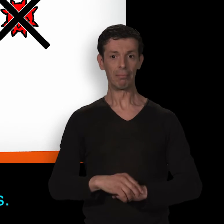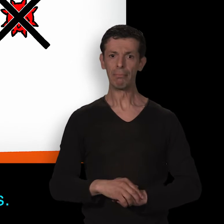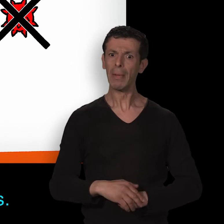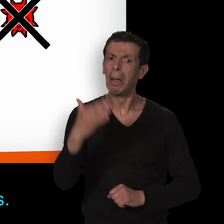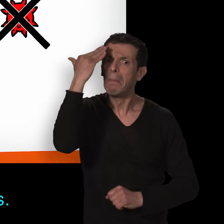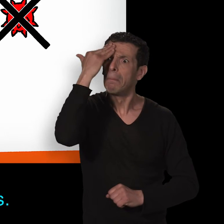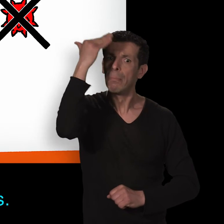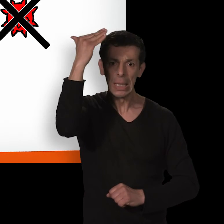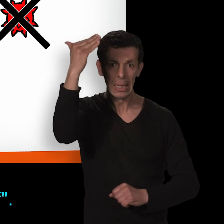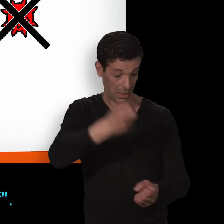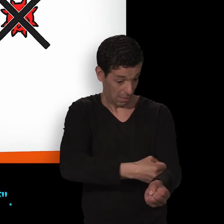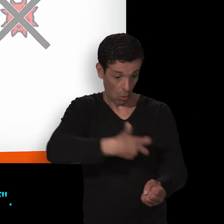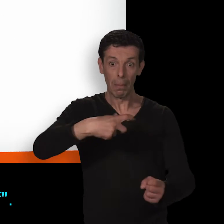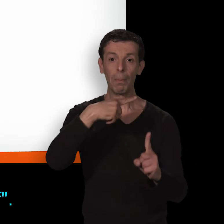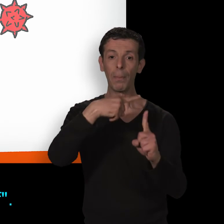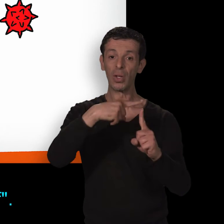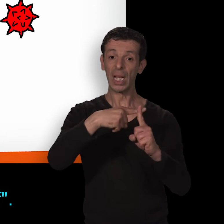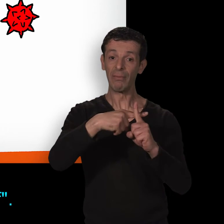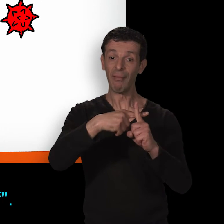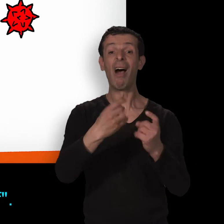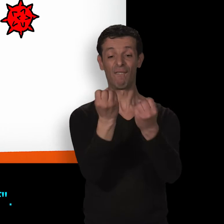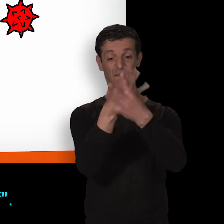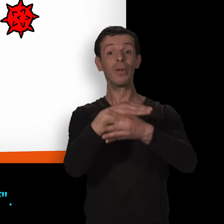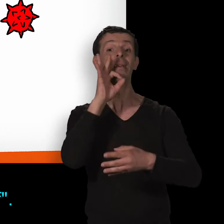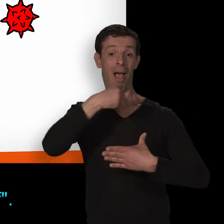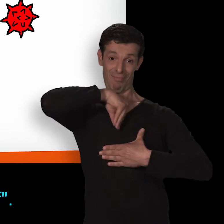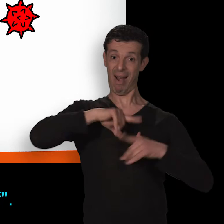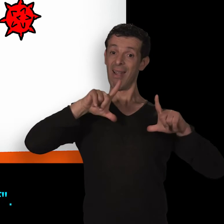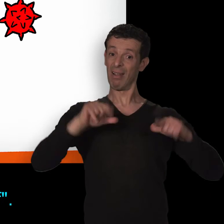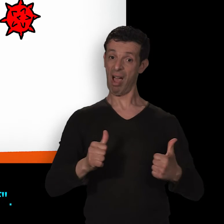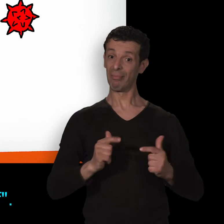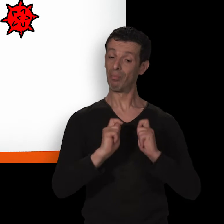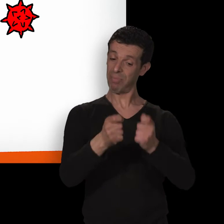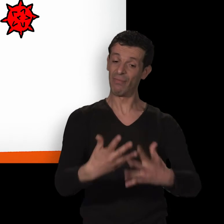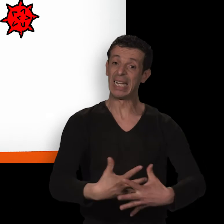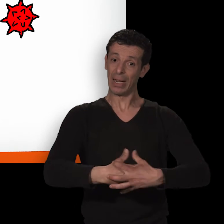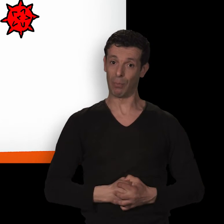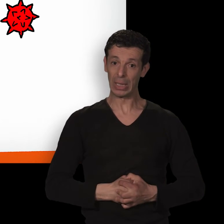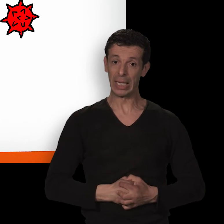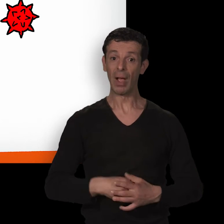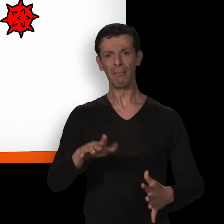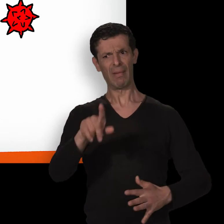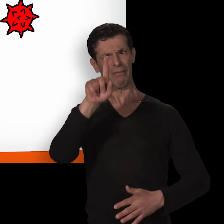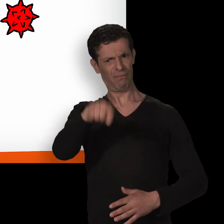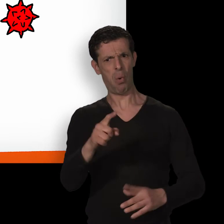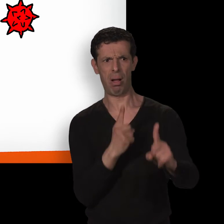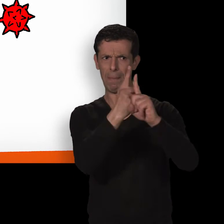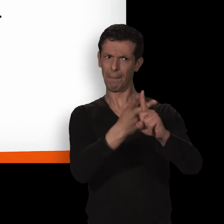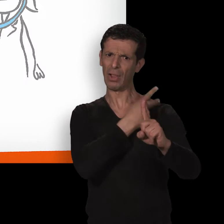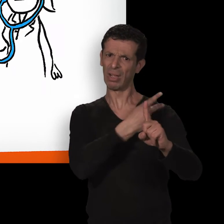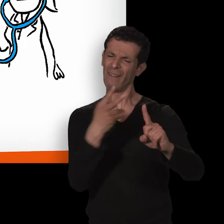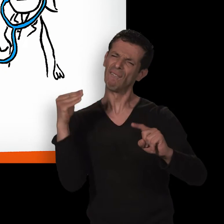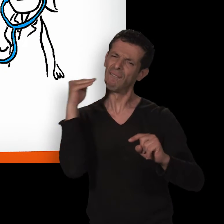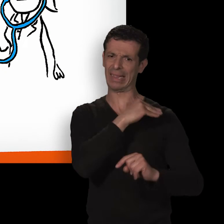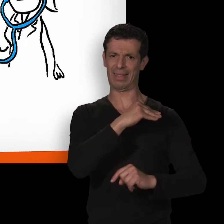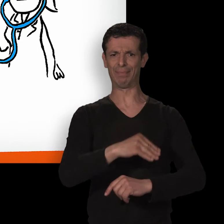qu'on n'a pas le virus. Si le dépistage est positif, on dit qu'on est séropositif. Ça veut dire qu'on a le virus.